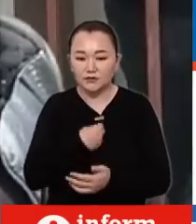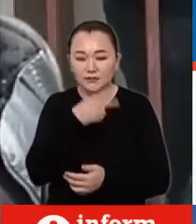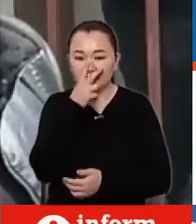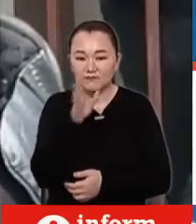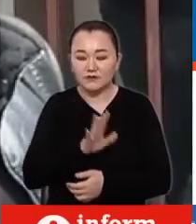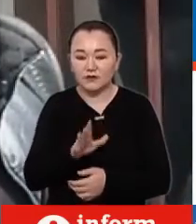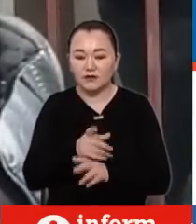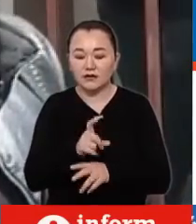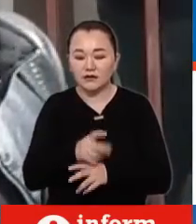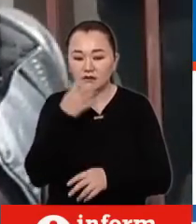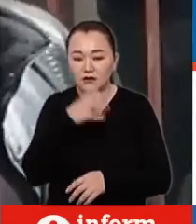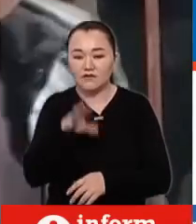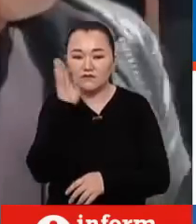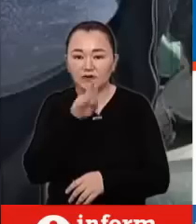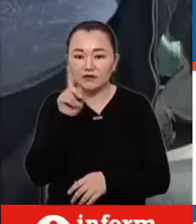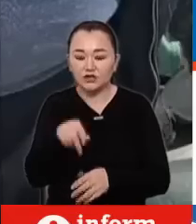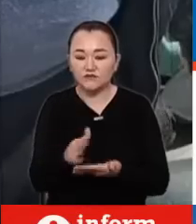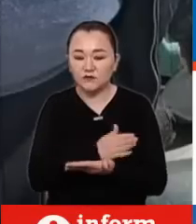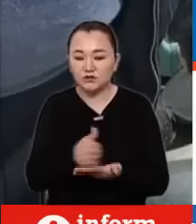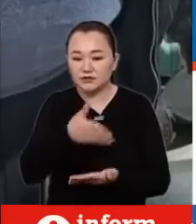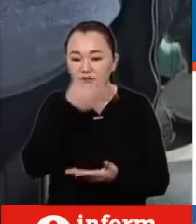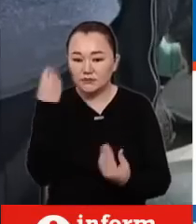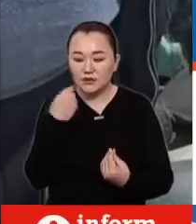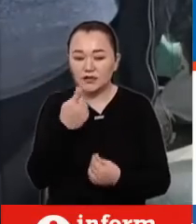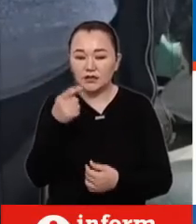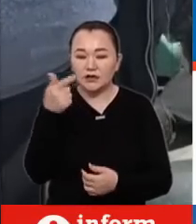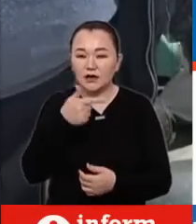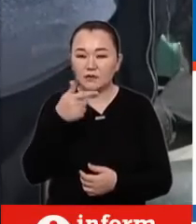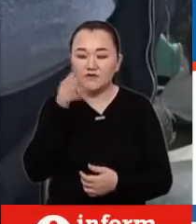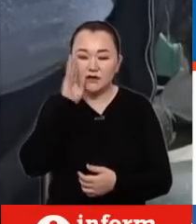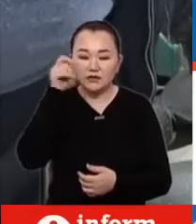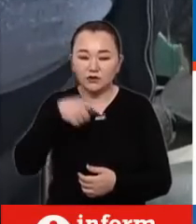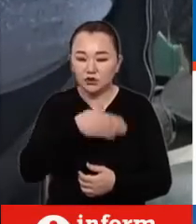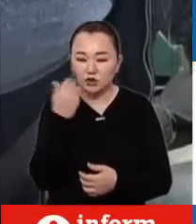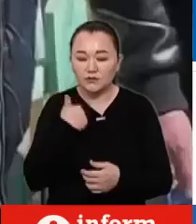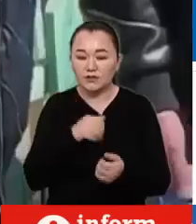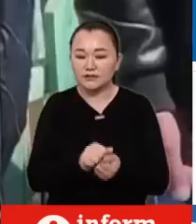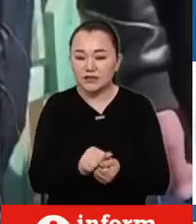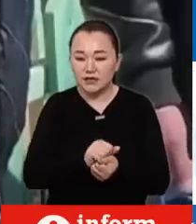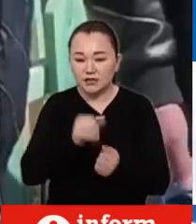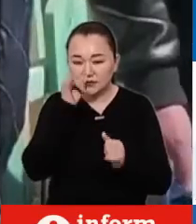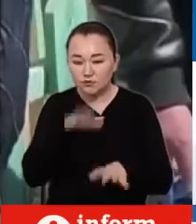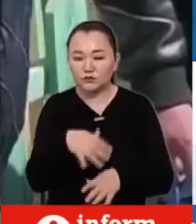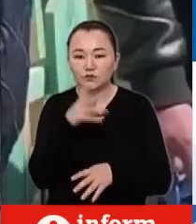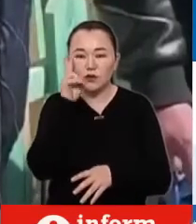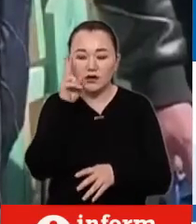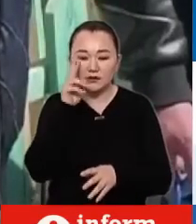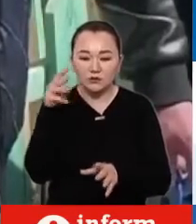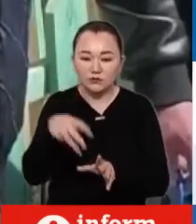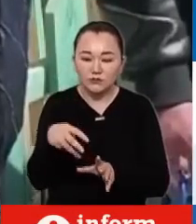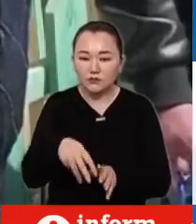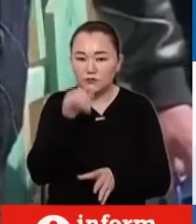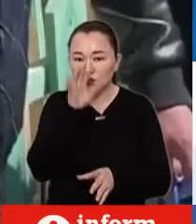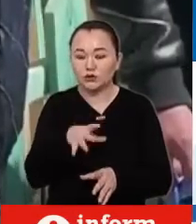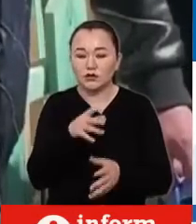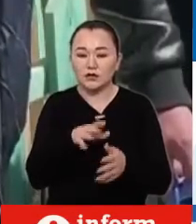Отопление, суды, ыстық суды вообще ұмыттық. Program суда ақпайды. Кірімізді жуа алмаймыз, туалетке суды құя алмаймыз, ыдыс